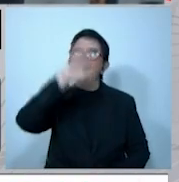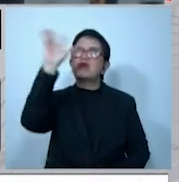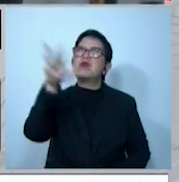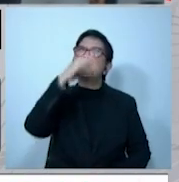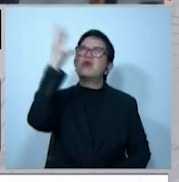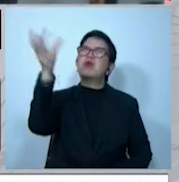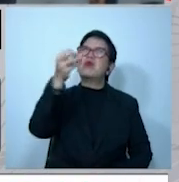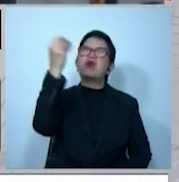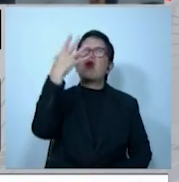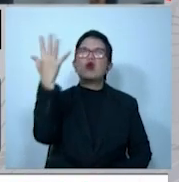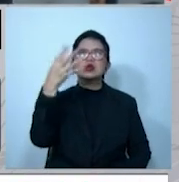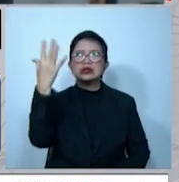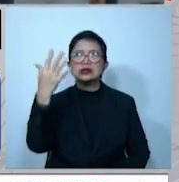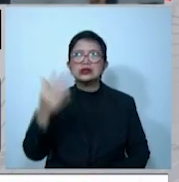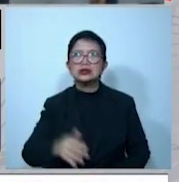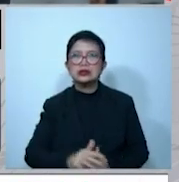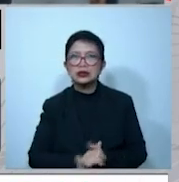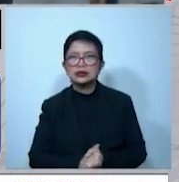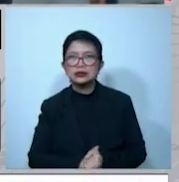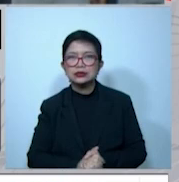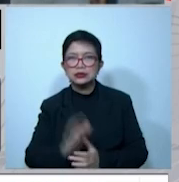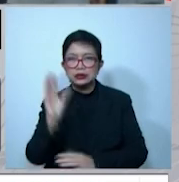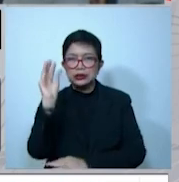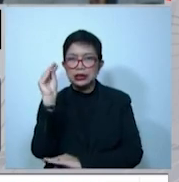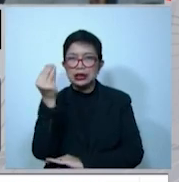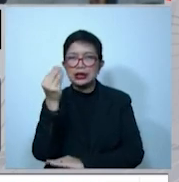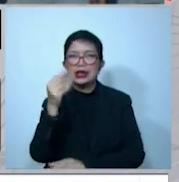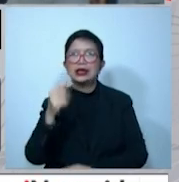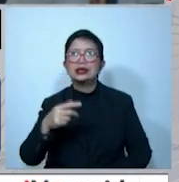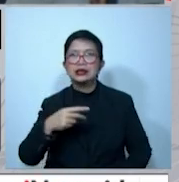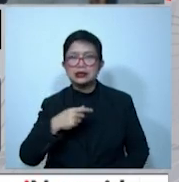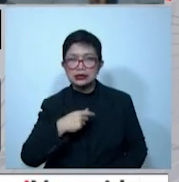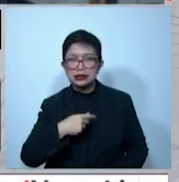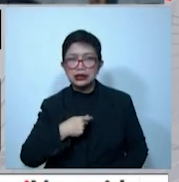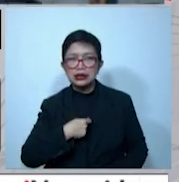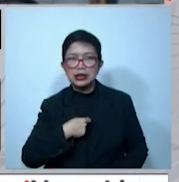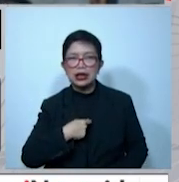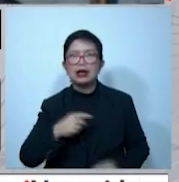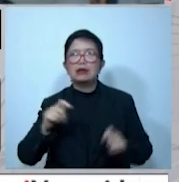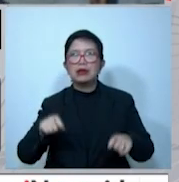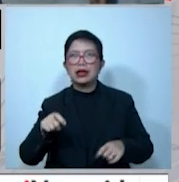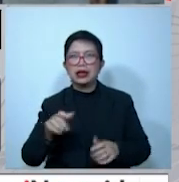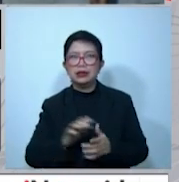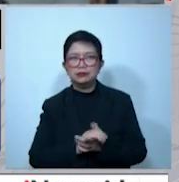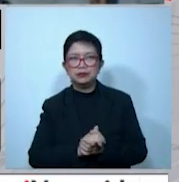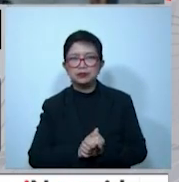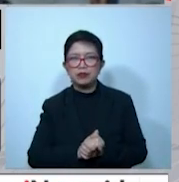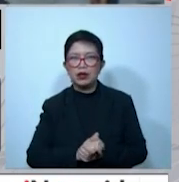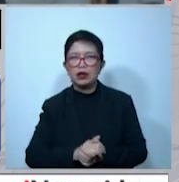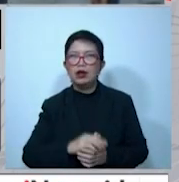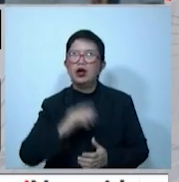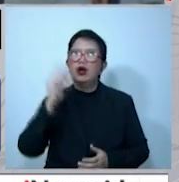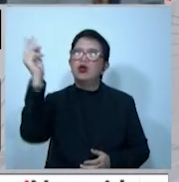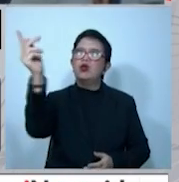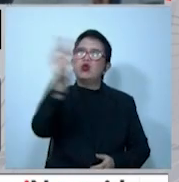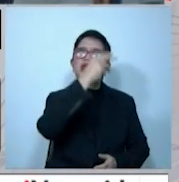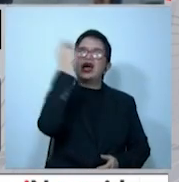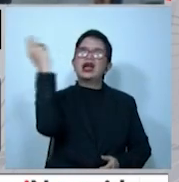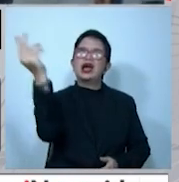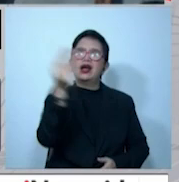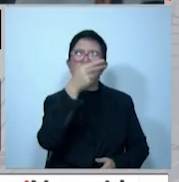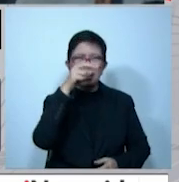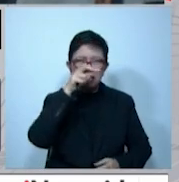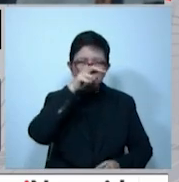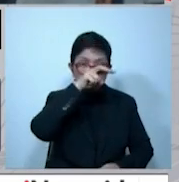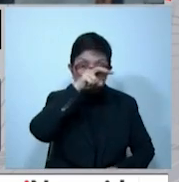Di Jakarta kami memasang alat pemantau polusi udara. Bila masalah polusi udara itu bersumber